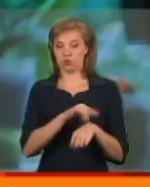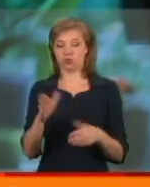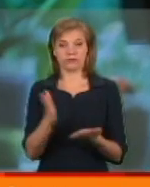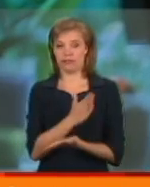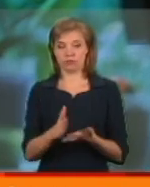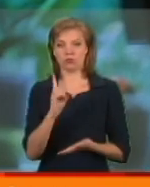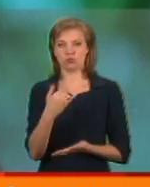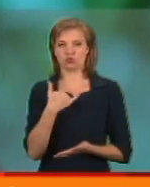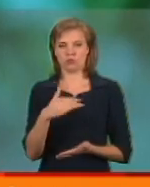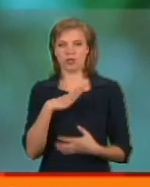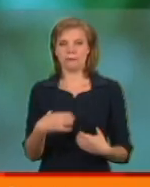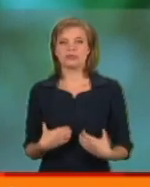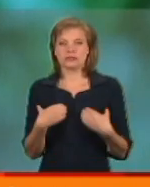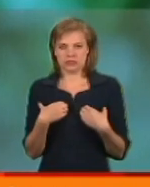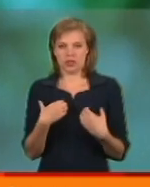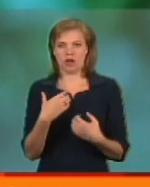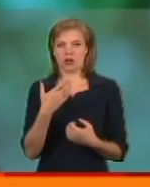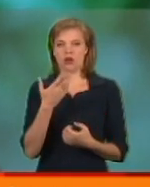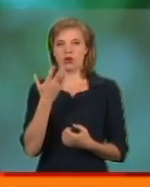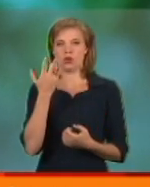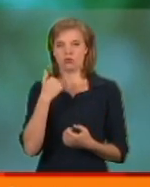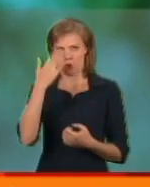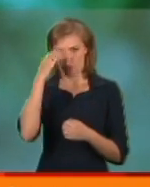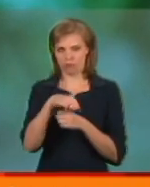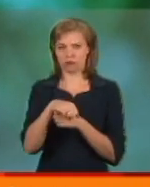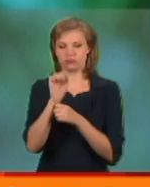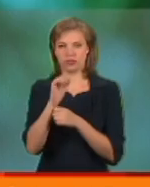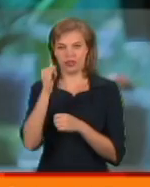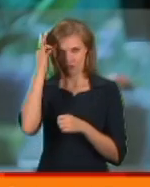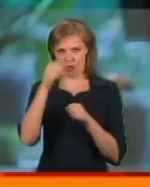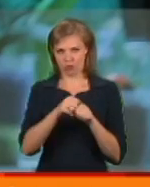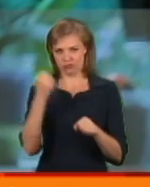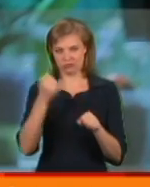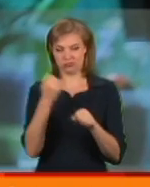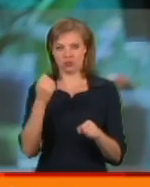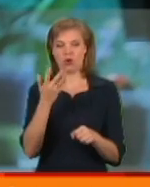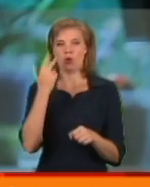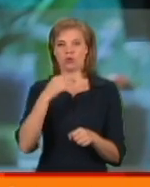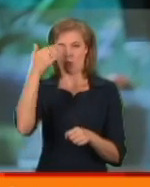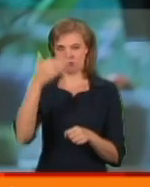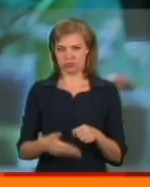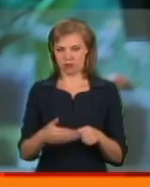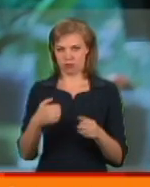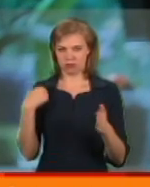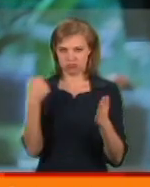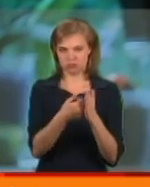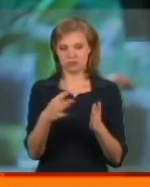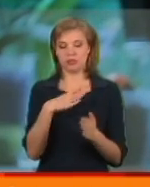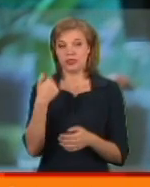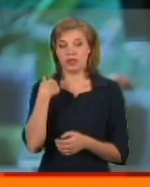взагалі, тому що у мене був страх. Я пам'ятаю, як мені наклонили отак от голову і виривали волосся. Коли об забор мене били, так я думала,